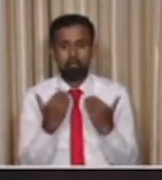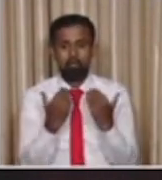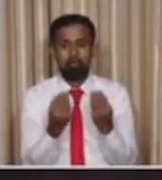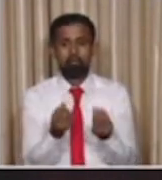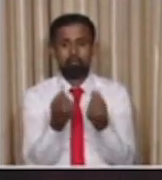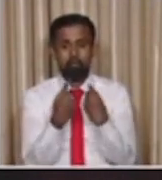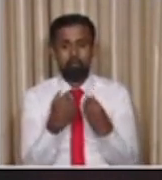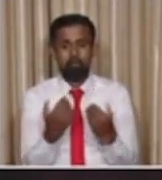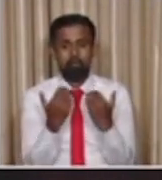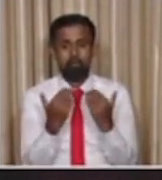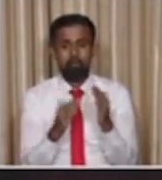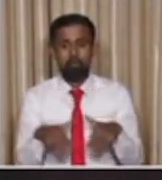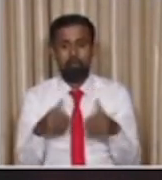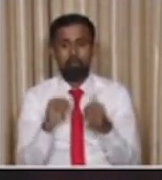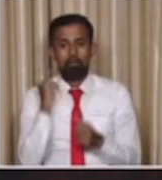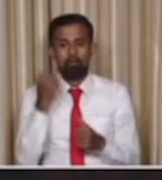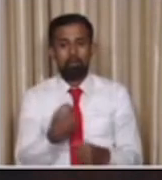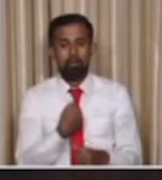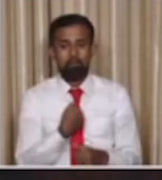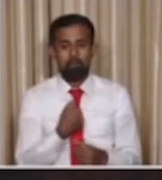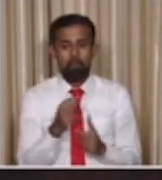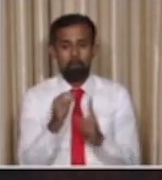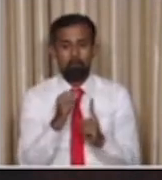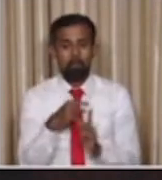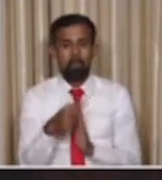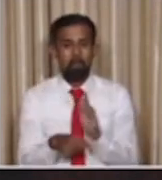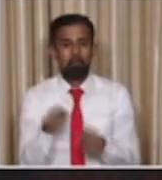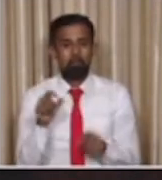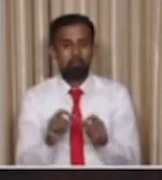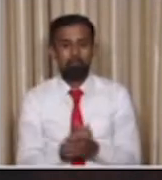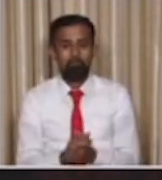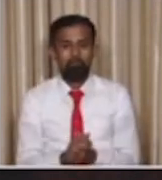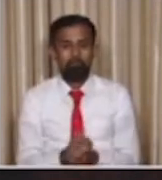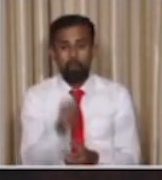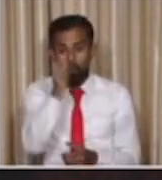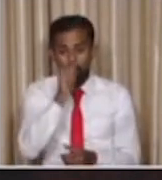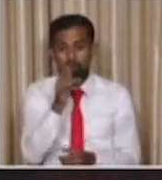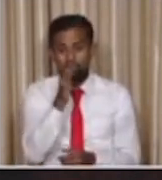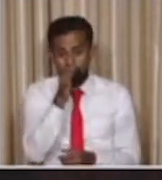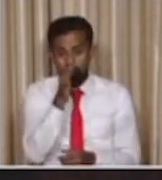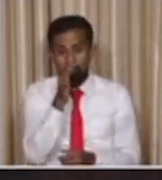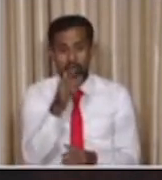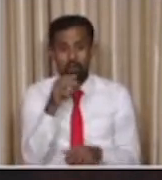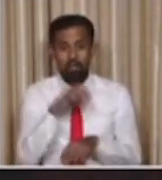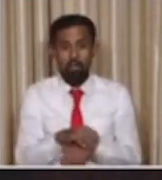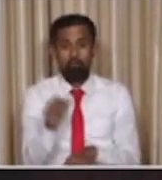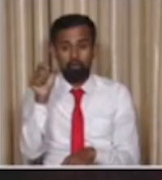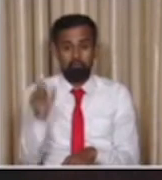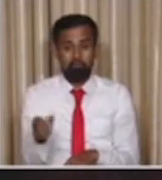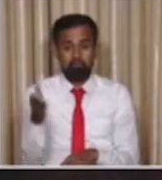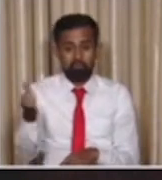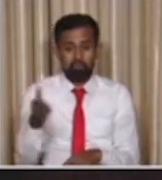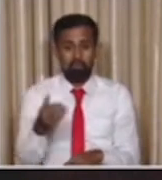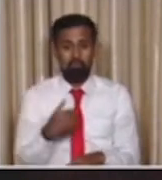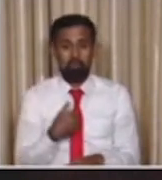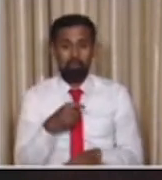දෙනවා සෞඛ්‍ය අමාත්‍යාංශ නිලධාරීන්ට අපිට පාර්ලිමේන්තුවේ රටේ මිනිසුන්ට හොරකම් කරලා වංචා කරලා අවුවෙච්ච මිනිහෙක් ඇවිල්ලා